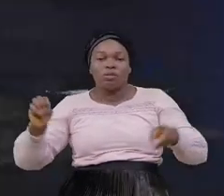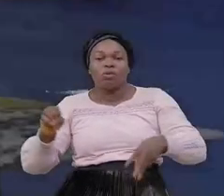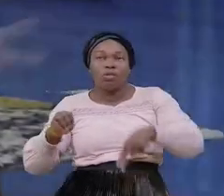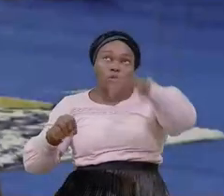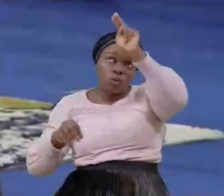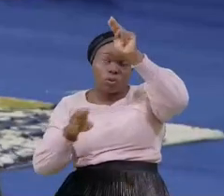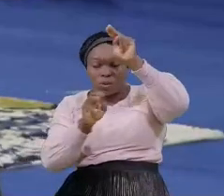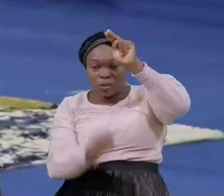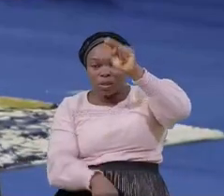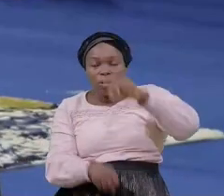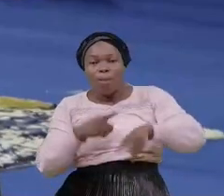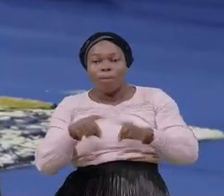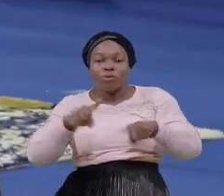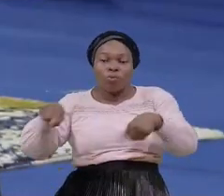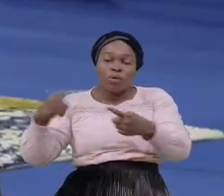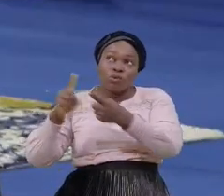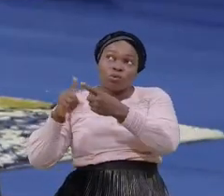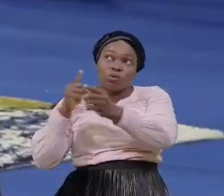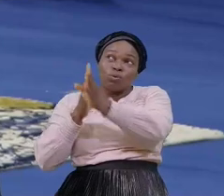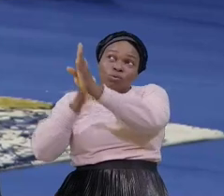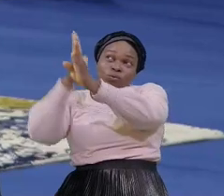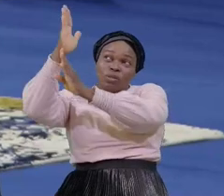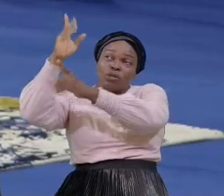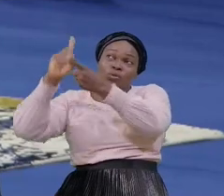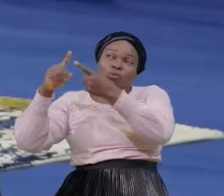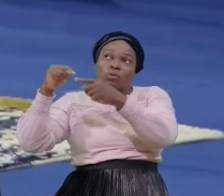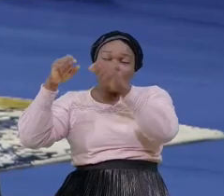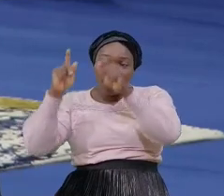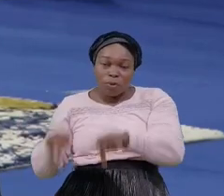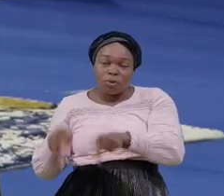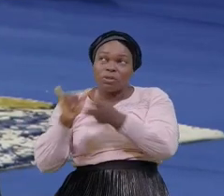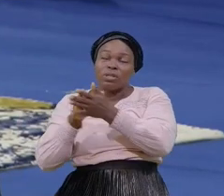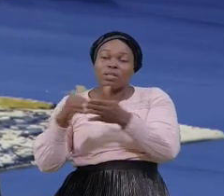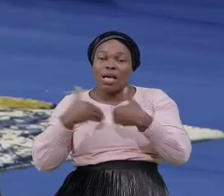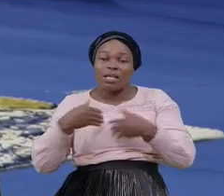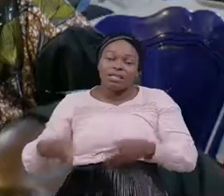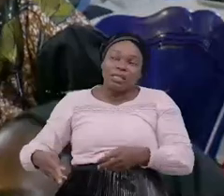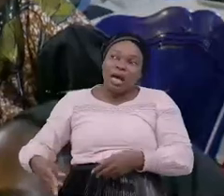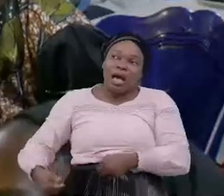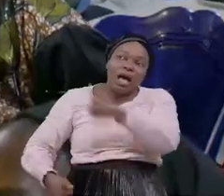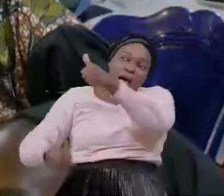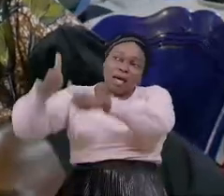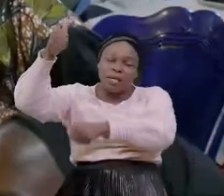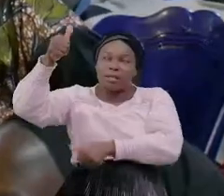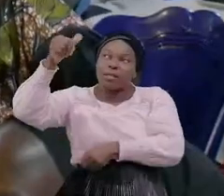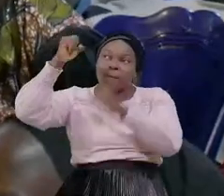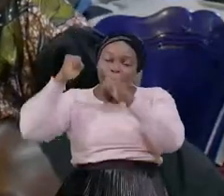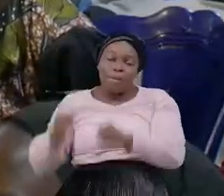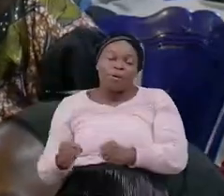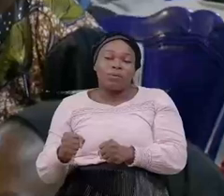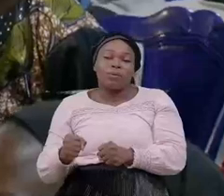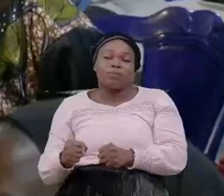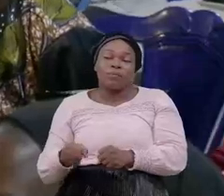qui a la puissance suprême. Ce soir, vous venez à Jésus, il a la puissance